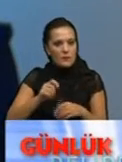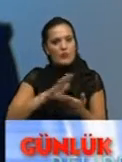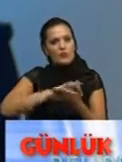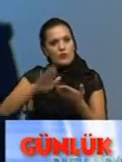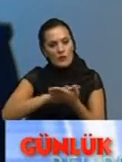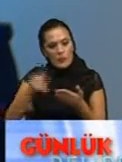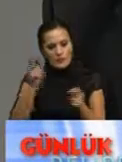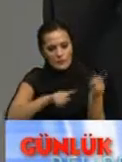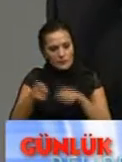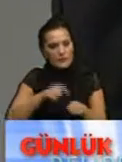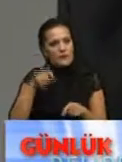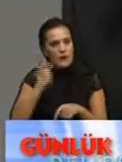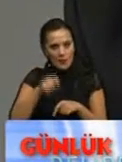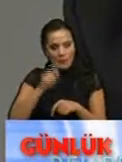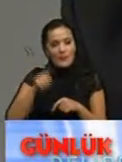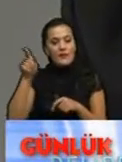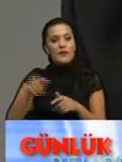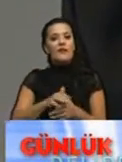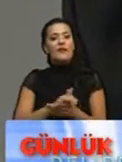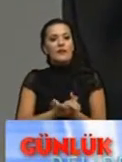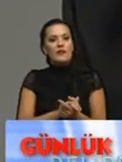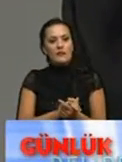Düzen, düzenlemeleri yaptı.